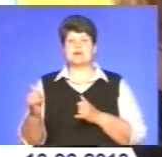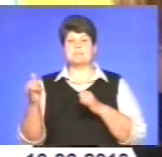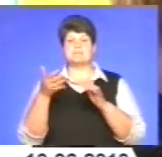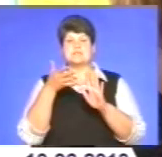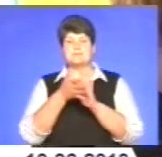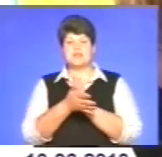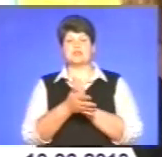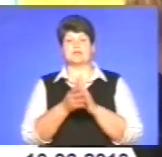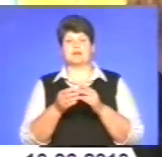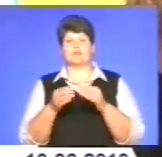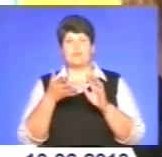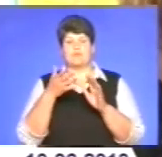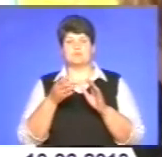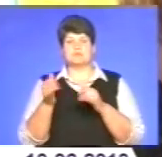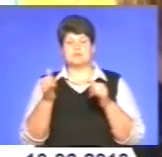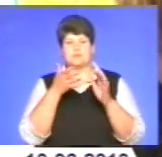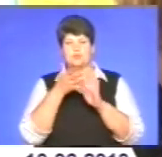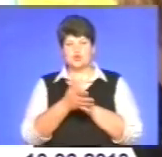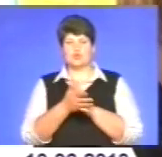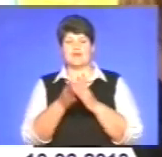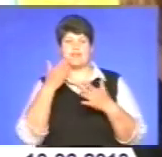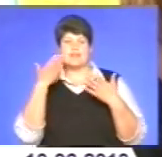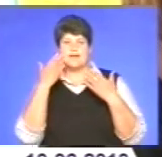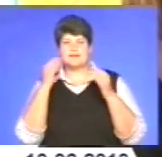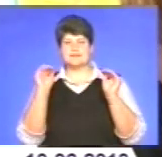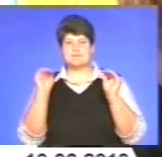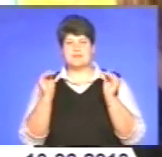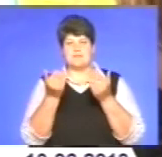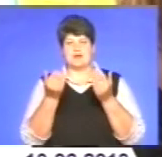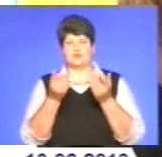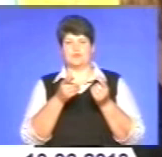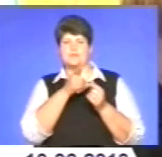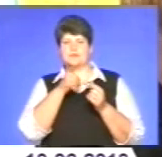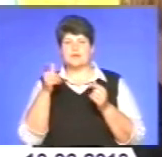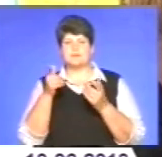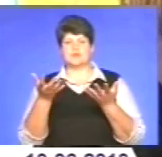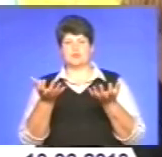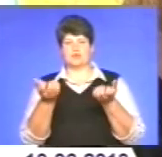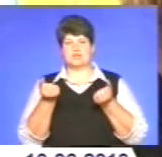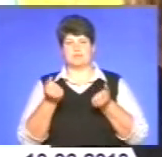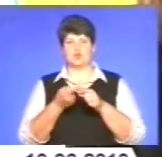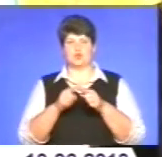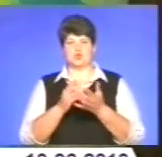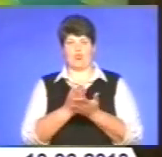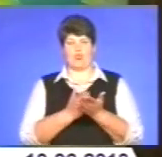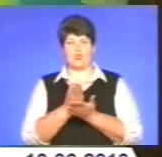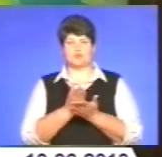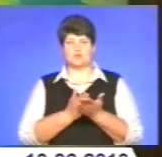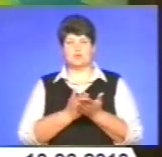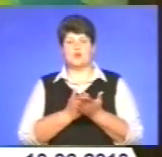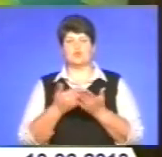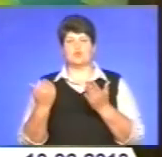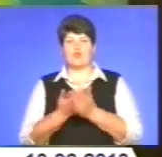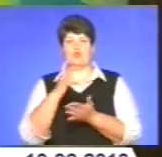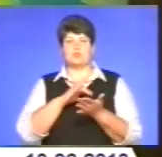надання адміністративної послуги, легкість та мінімально отриманий термін, щоб отримати цю послугу. У новому